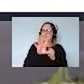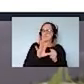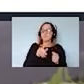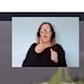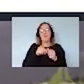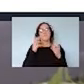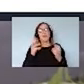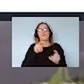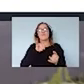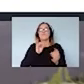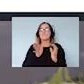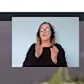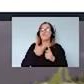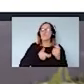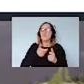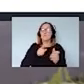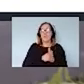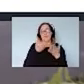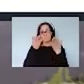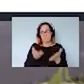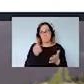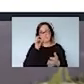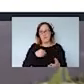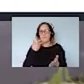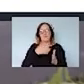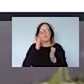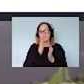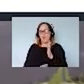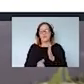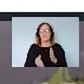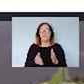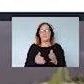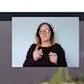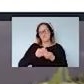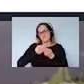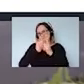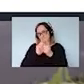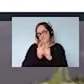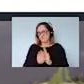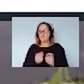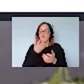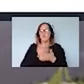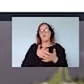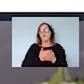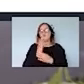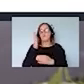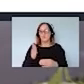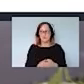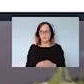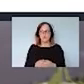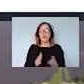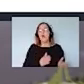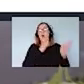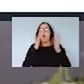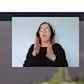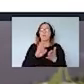jest to, że ktoś go zrobił w sposób, który jest dla mnie bardzo prosty do do przerobienia, do wykorzystania. I kolejnym